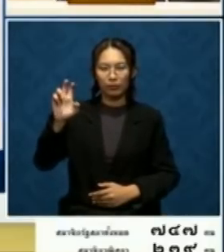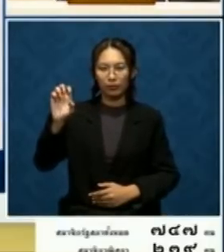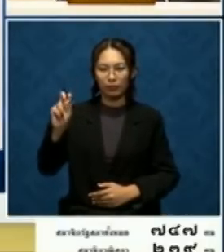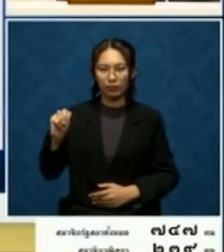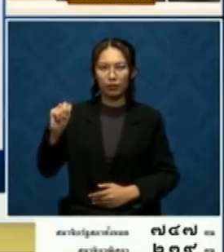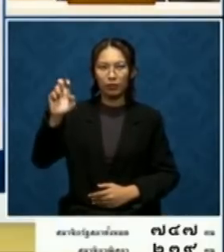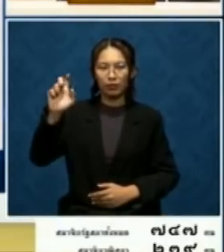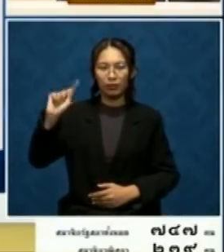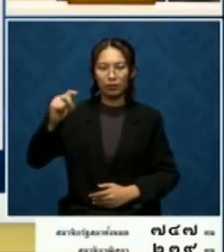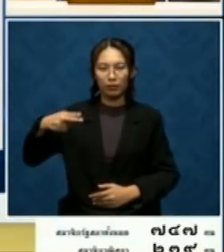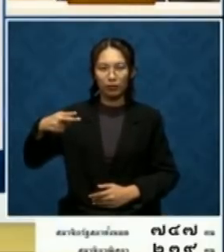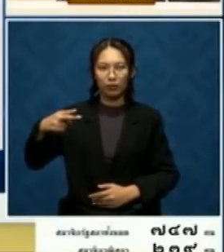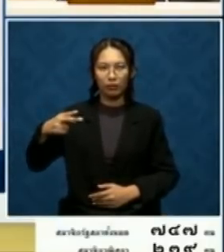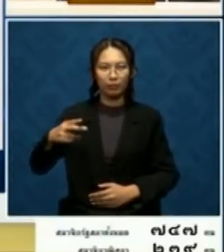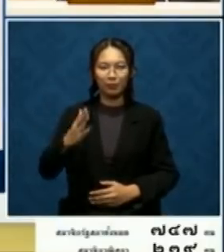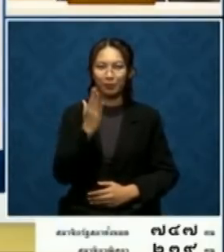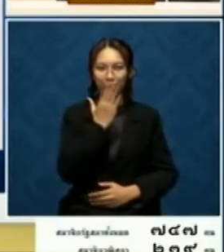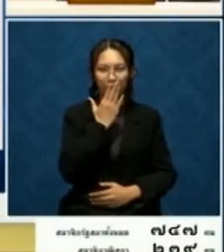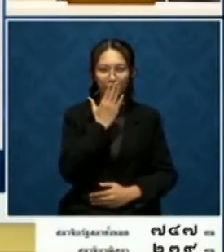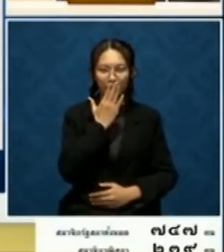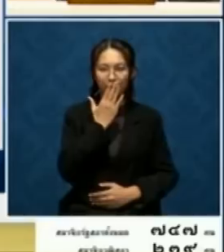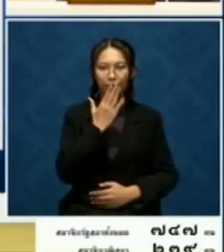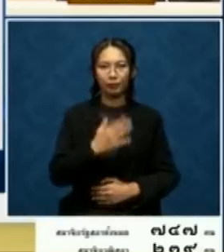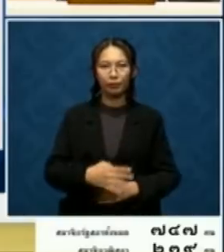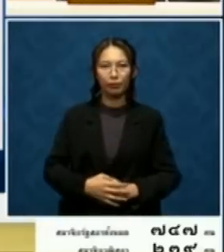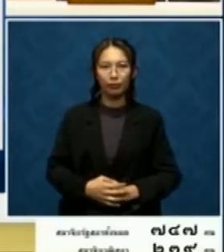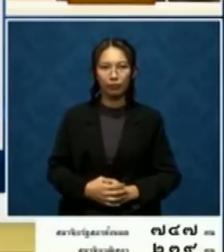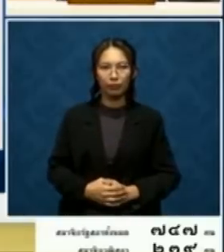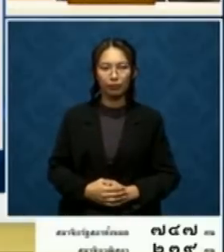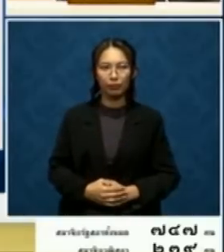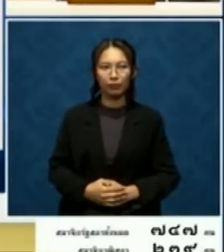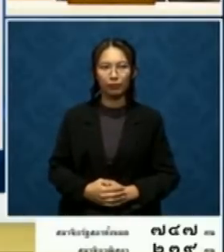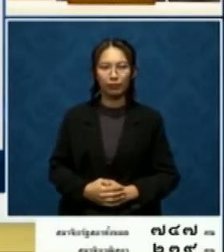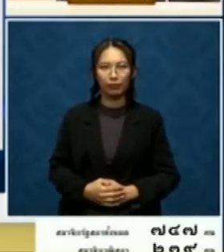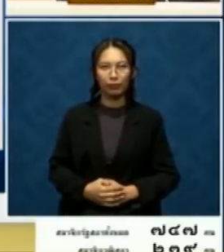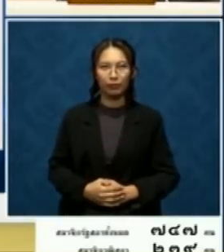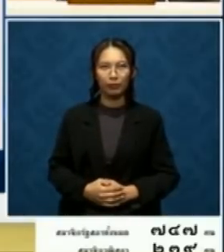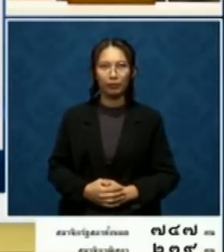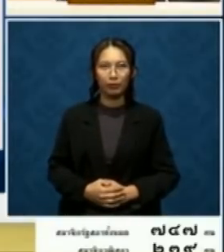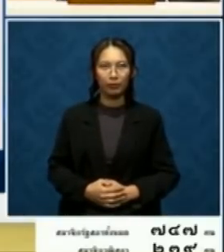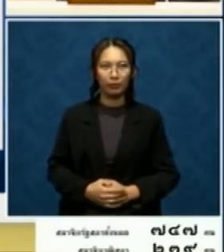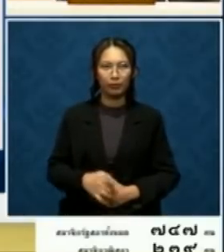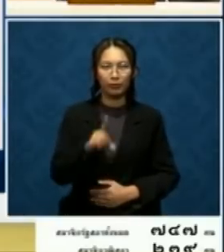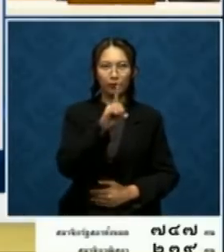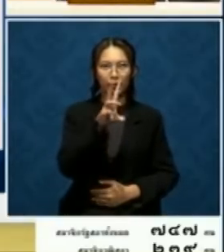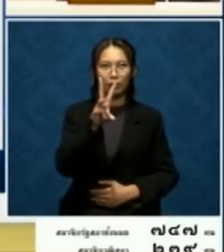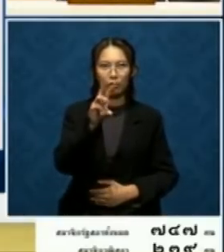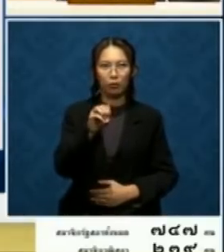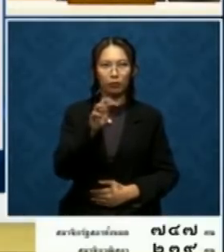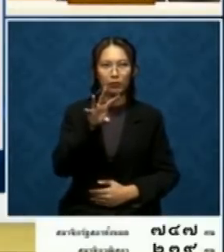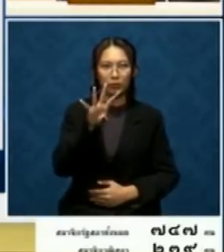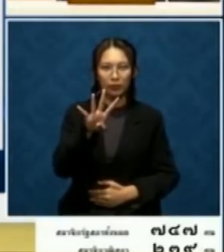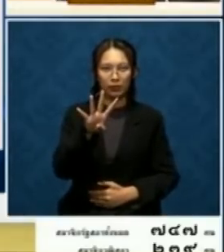คือต้องถ้าพูดกันแบบให้คมๆหน่อยก็คือฝั่งท